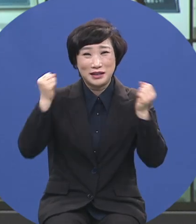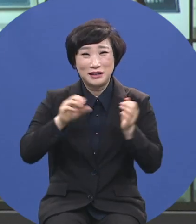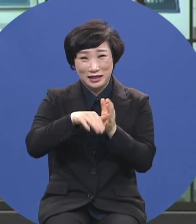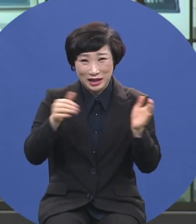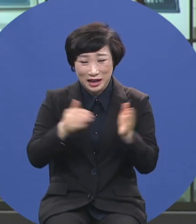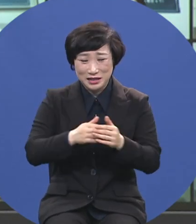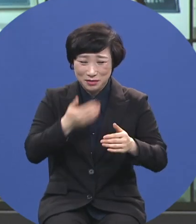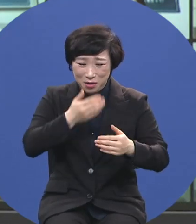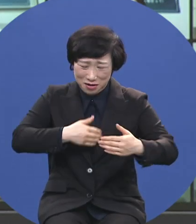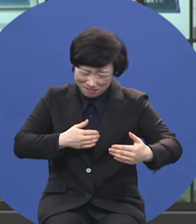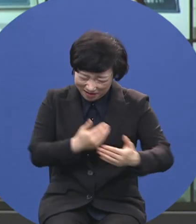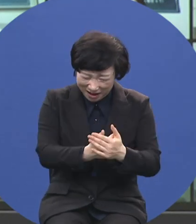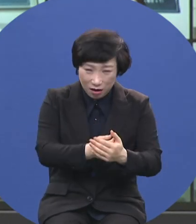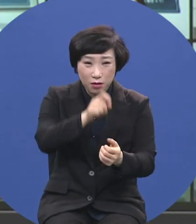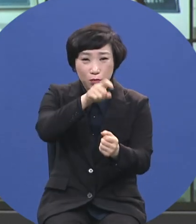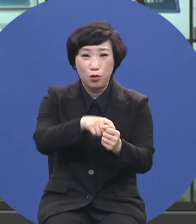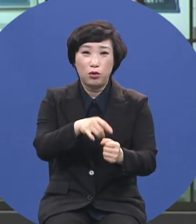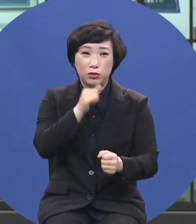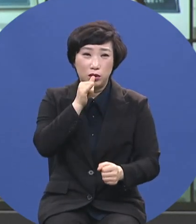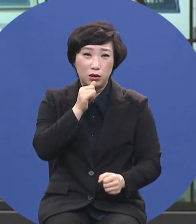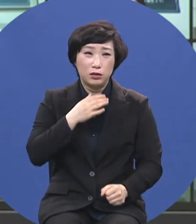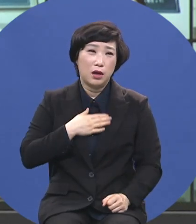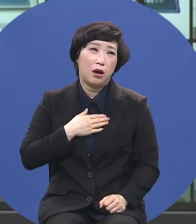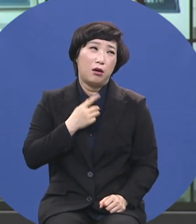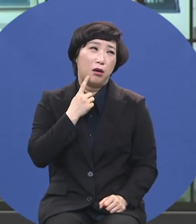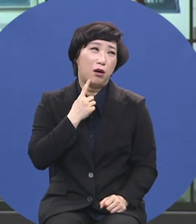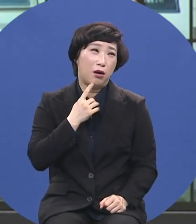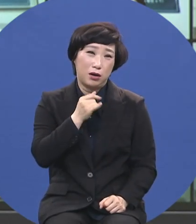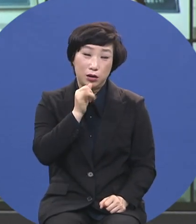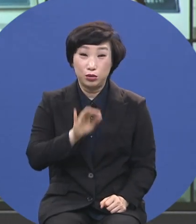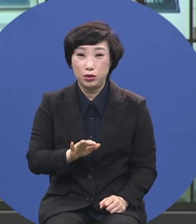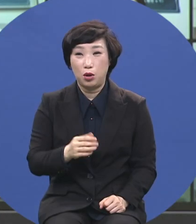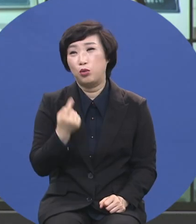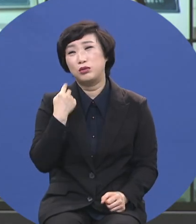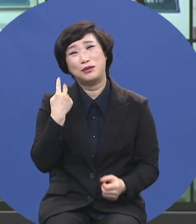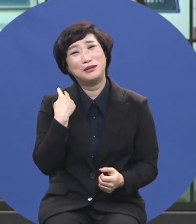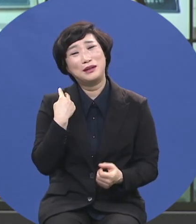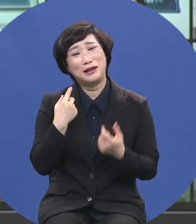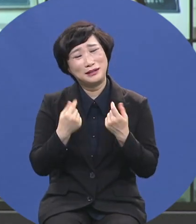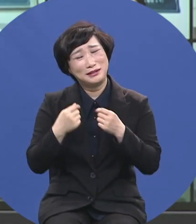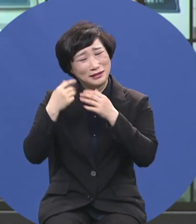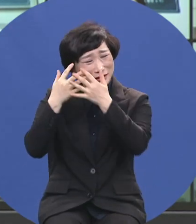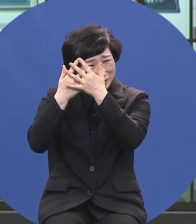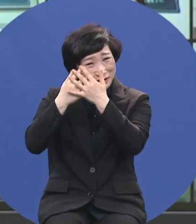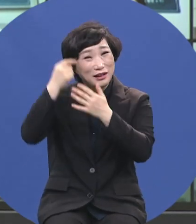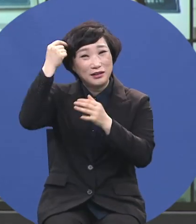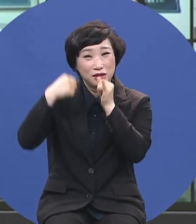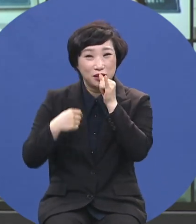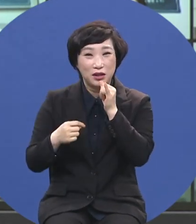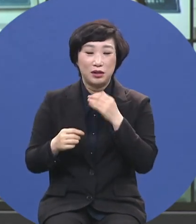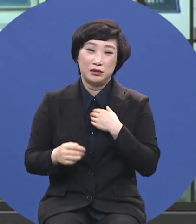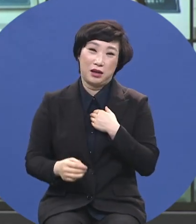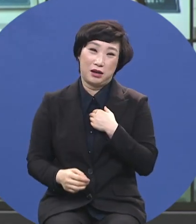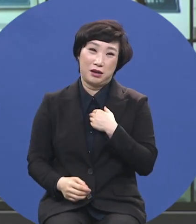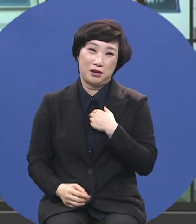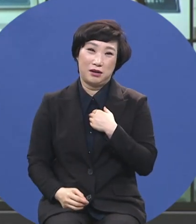목적이었었는데 그것이 상당히 부러웠었는데 엊그제 같아요. 엊그제 같은